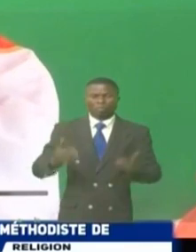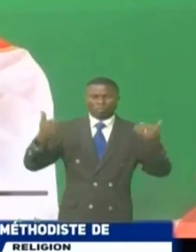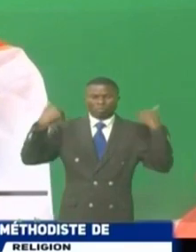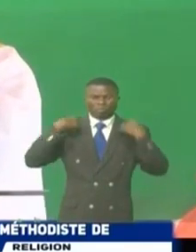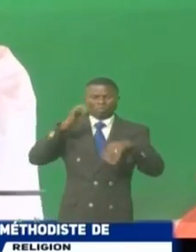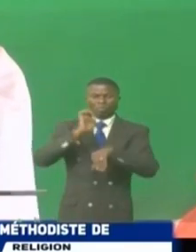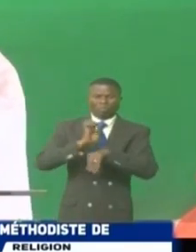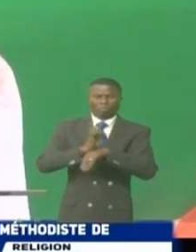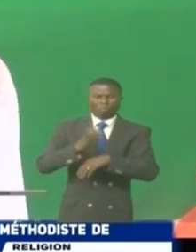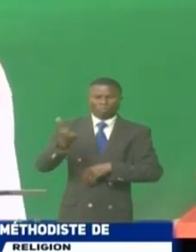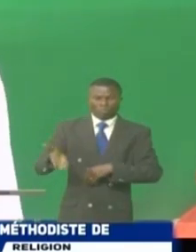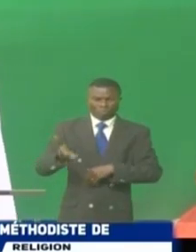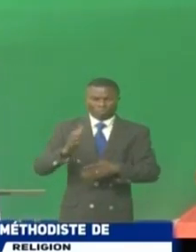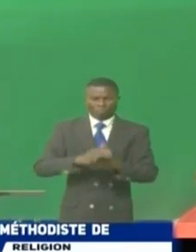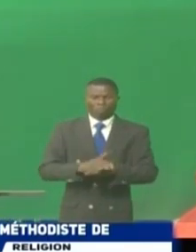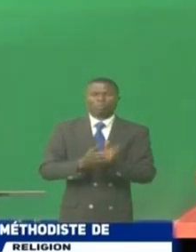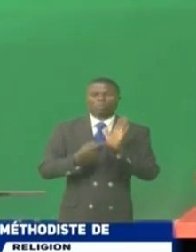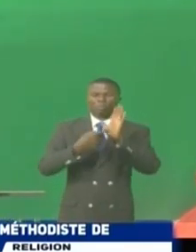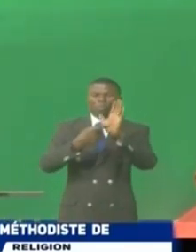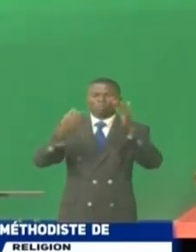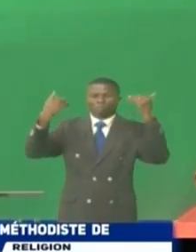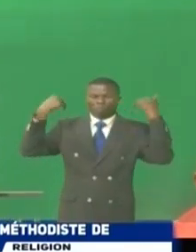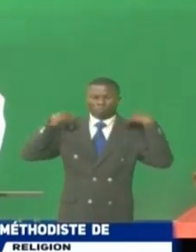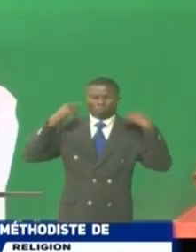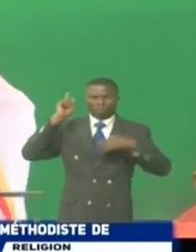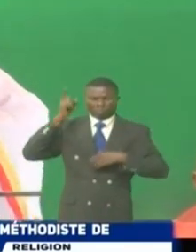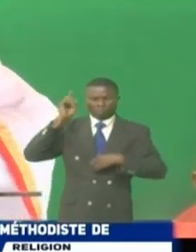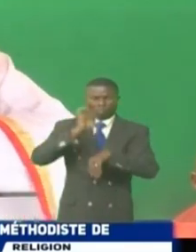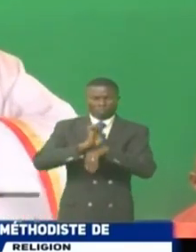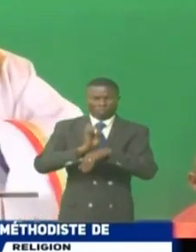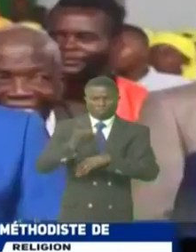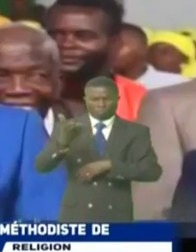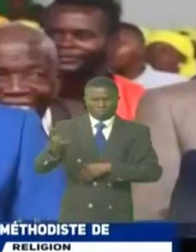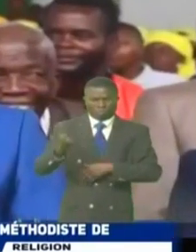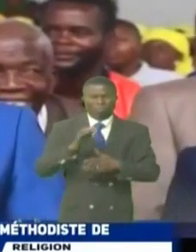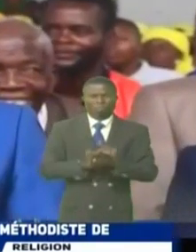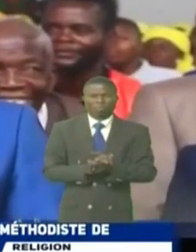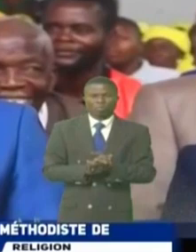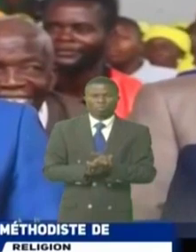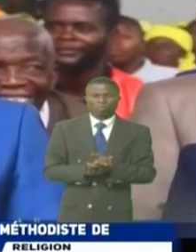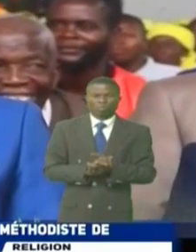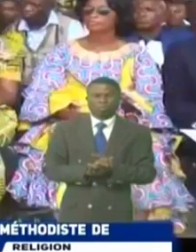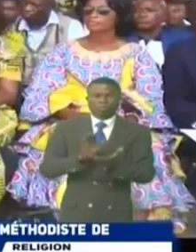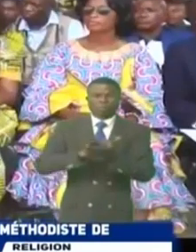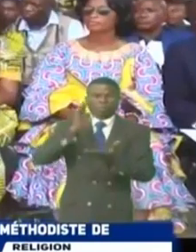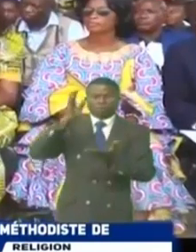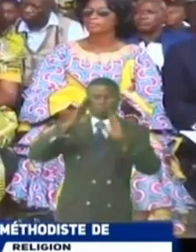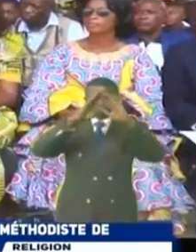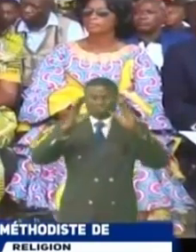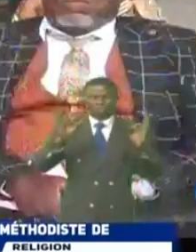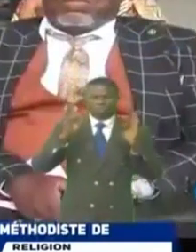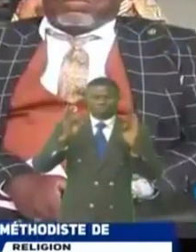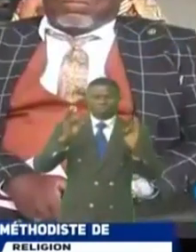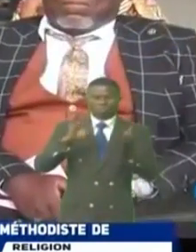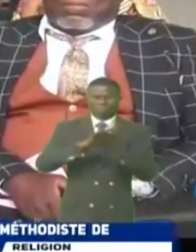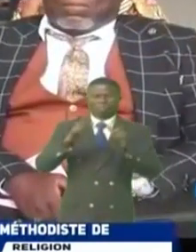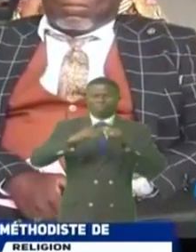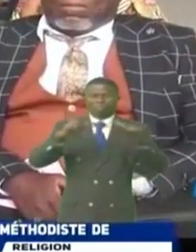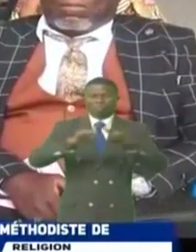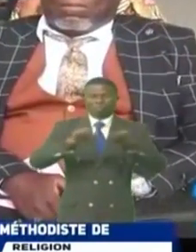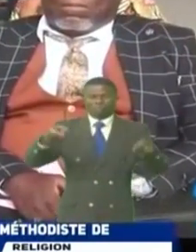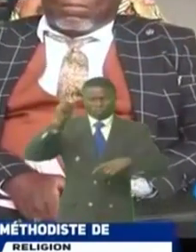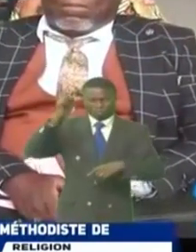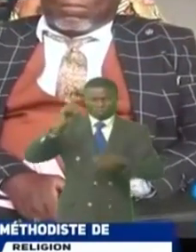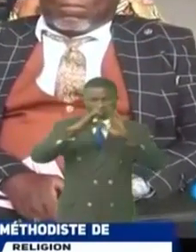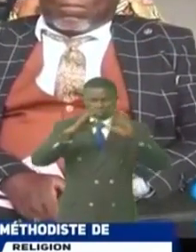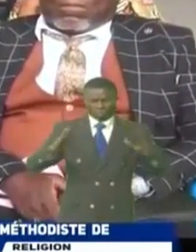Izuela Sakanono, représentant du bishop Kassap Owen Chibang Alex, la gloire de la deuxième maison sera plus grande que celle de la